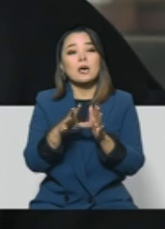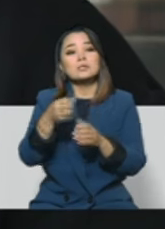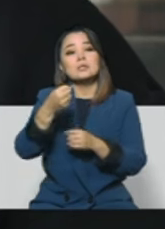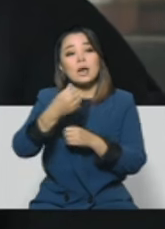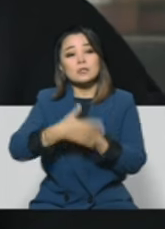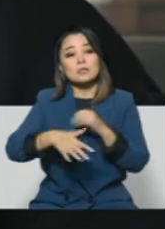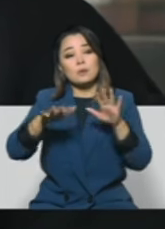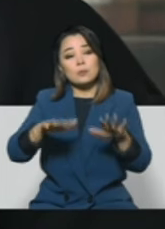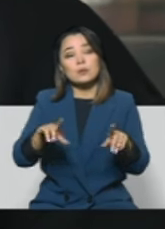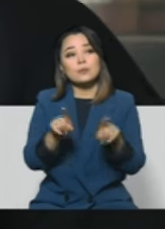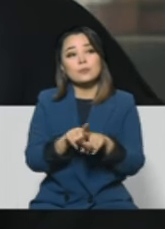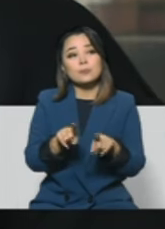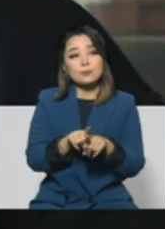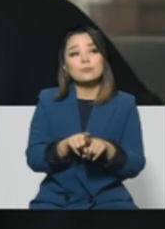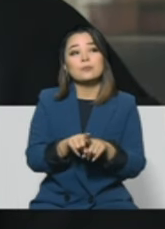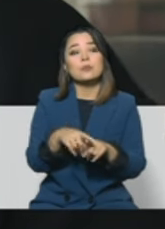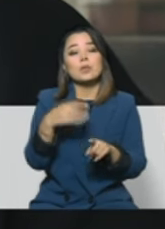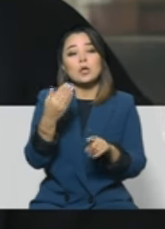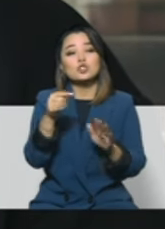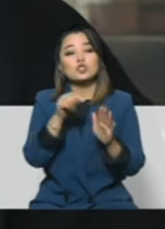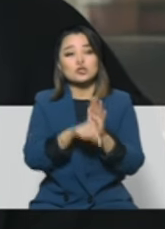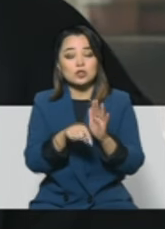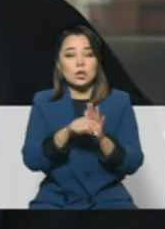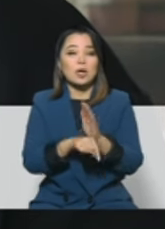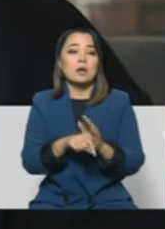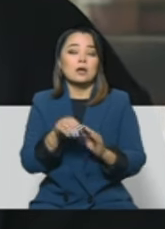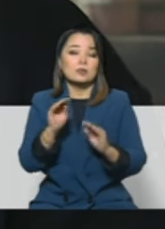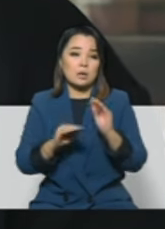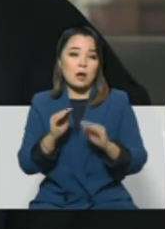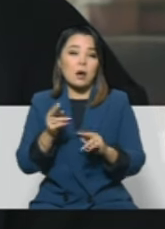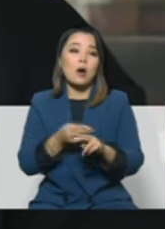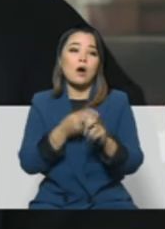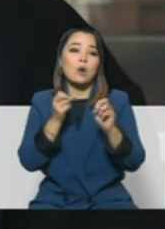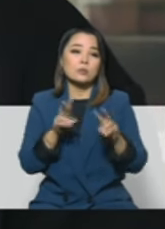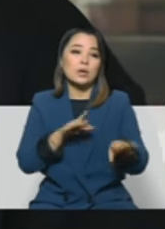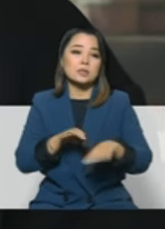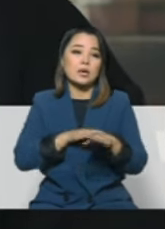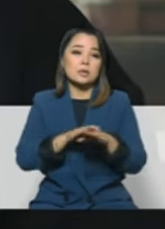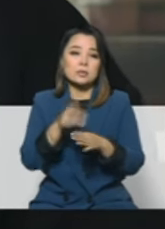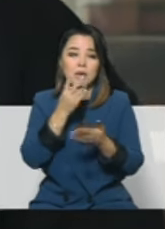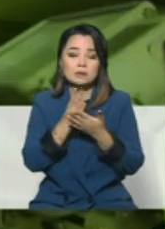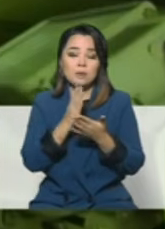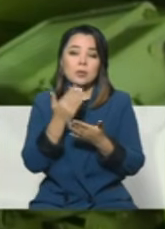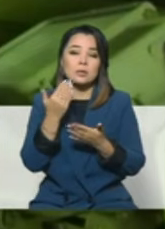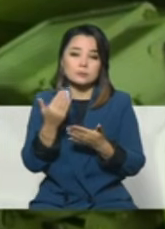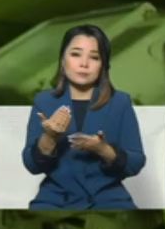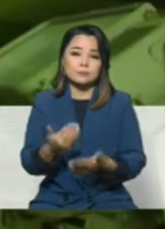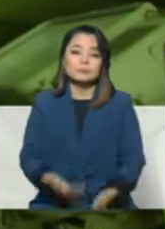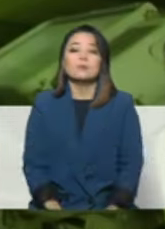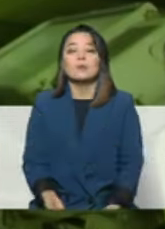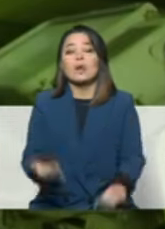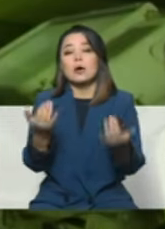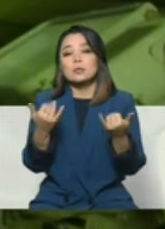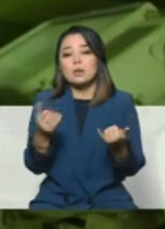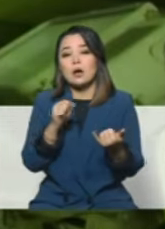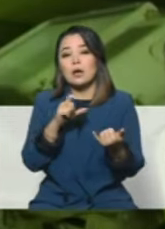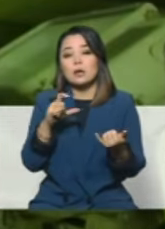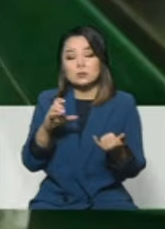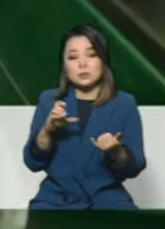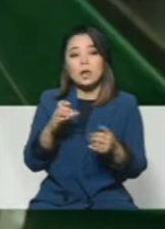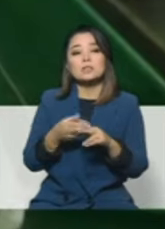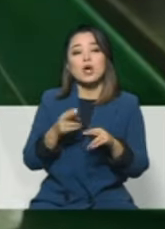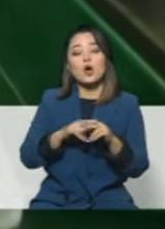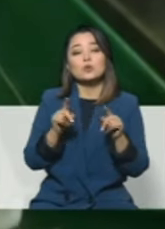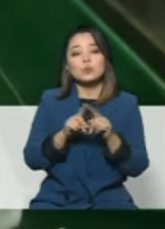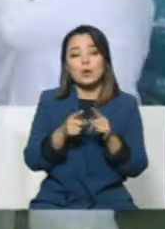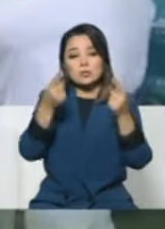электростанцияларында соның ішінде реакторларда осында қауіпсіздік шаралары қарастырылған деп айтуға болады. Яғни қазіргі АЕС-тердің технологиясы